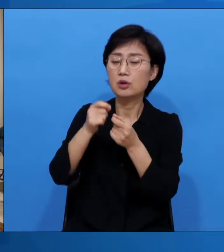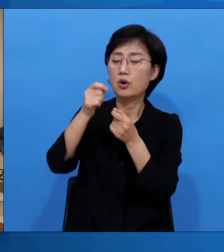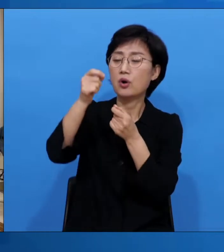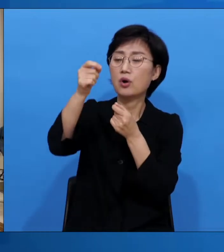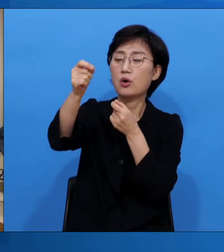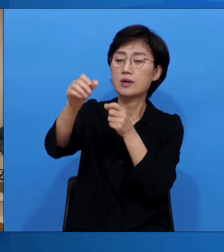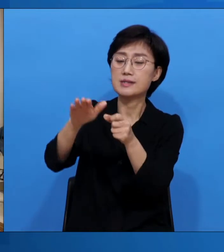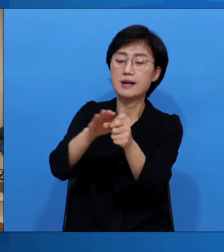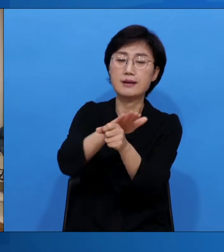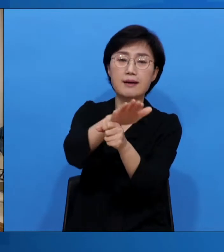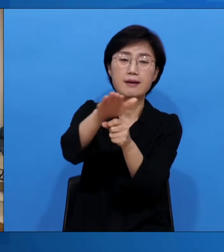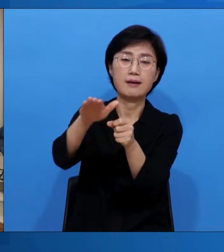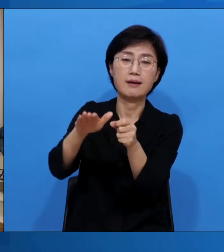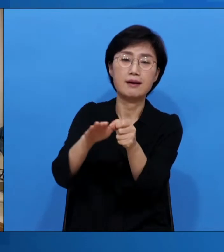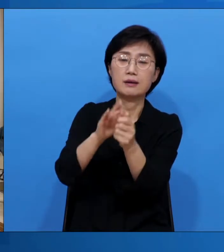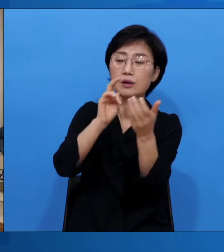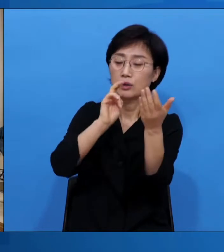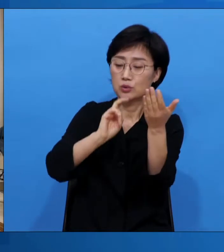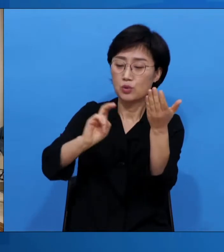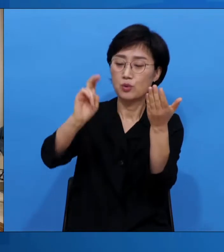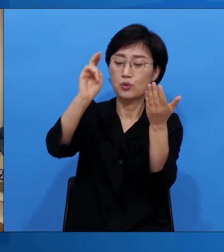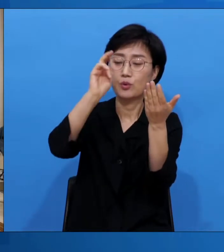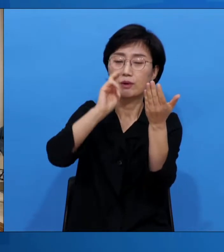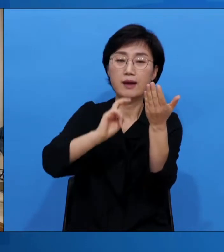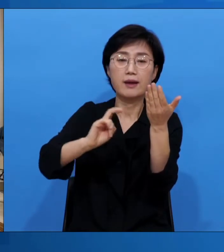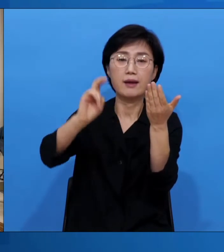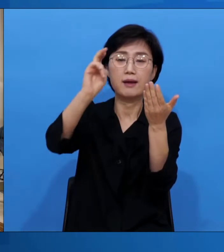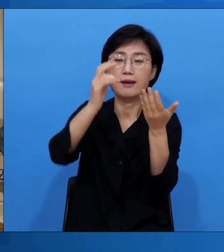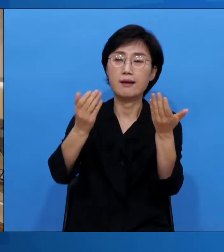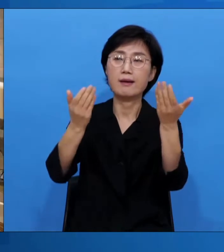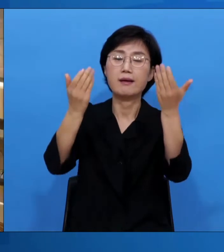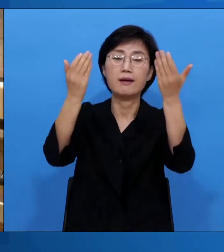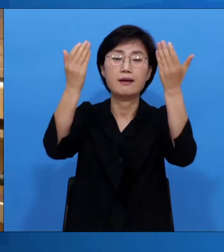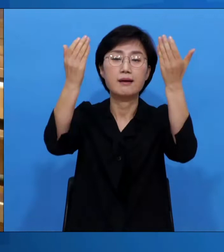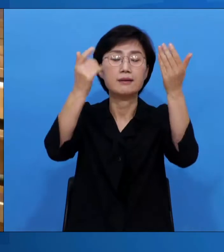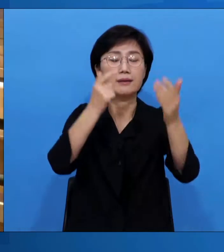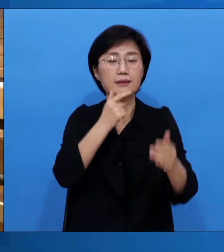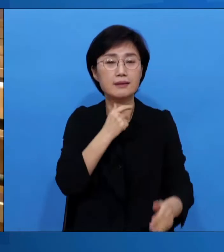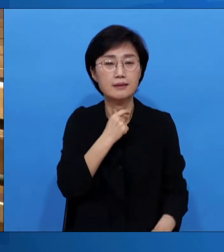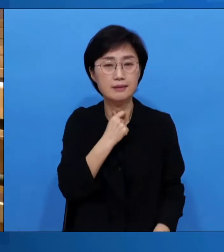영원한 사랑 노래하리.